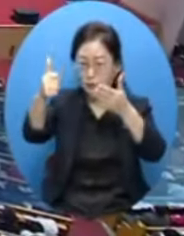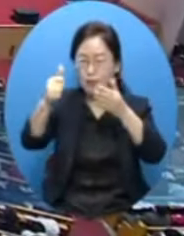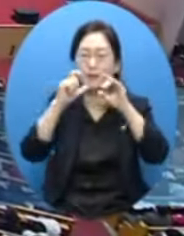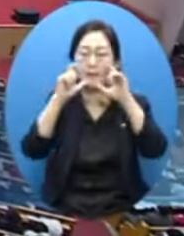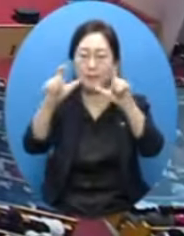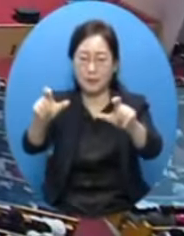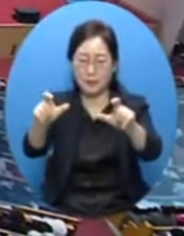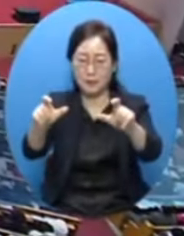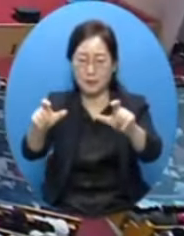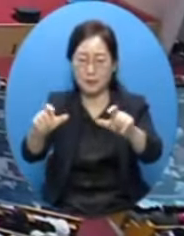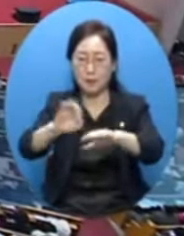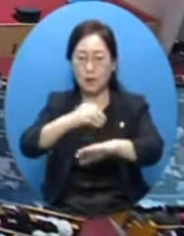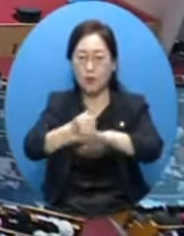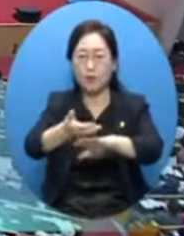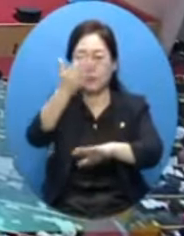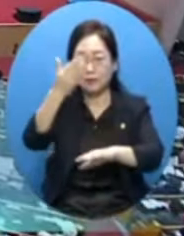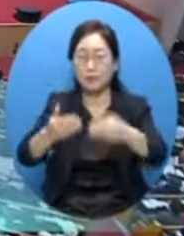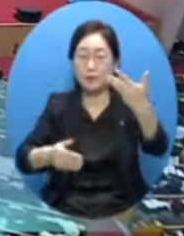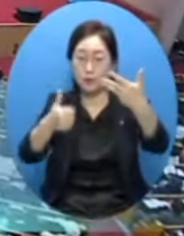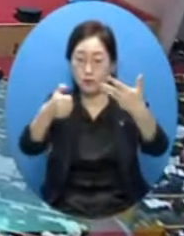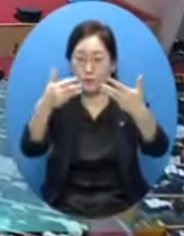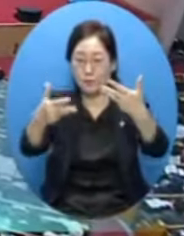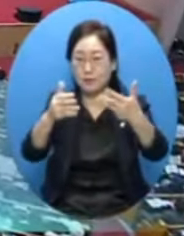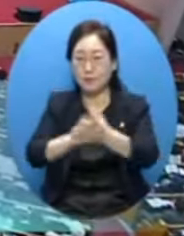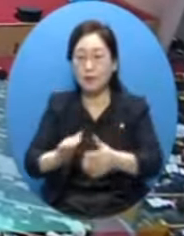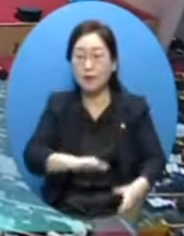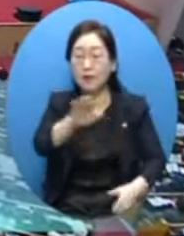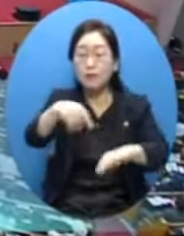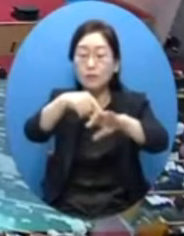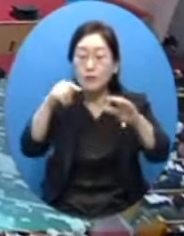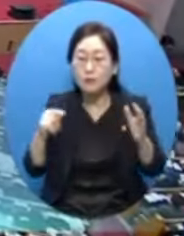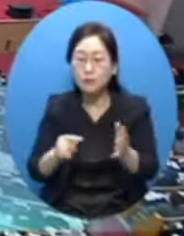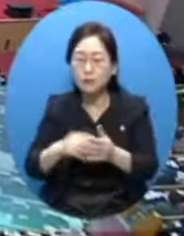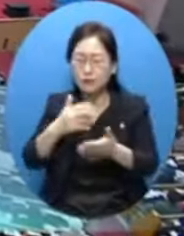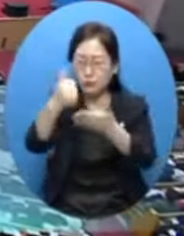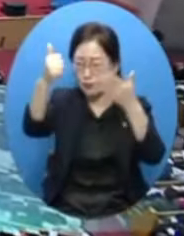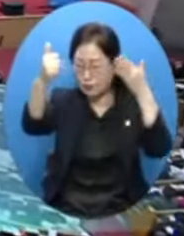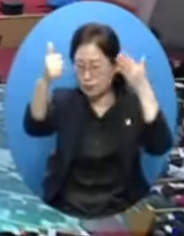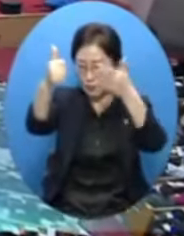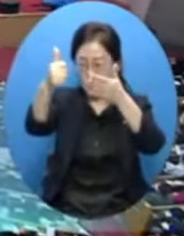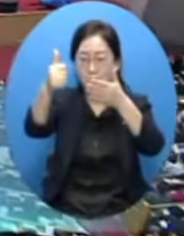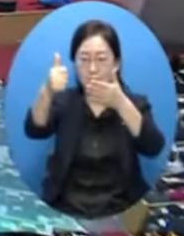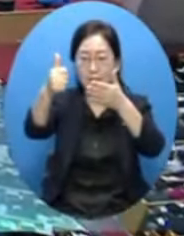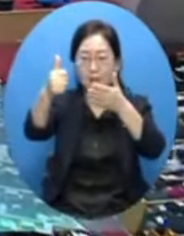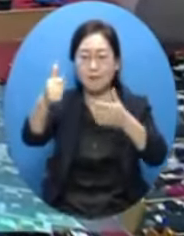선포했습니다. 열왕기상 8장 58절입니다. 우리의 마음을 주께로 향하여.